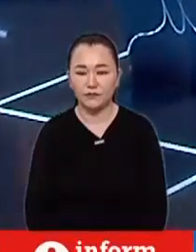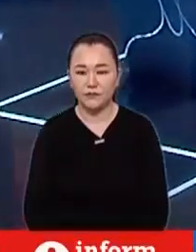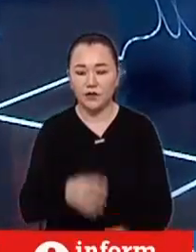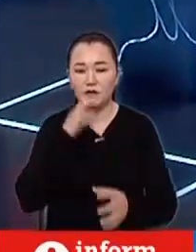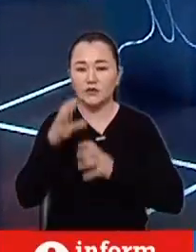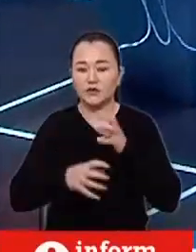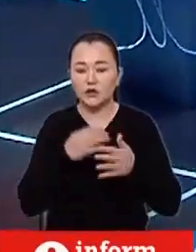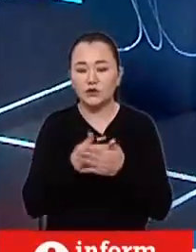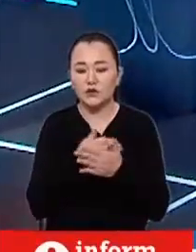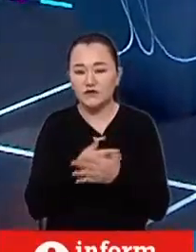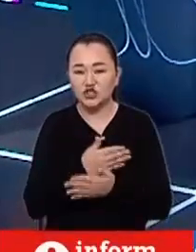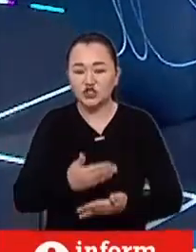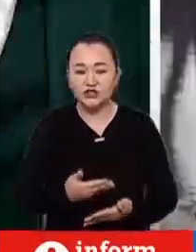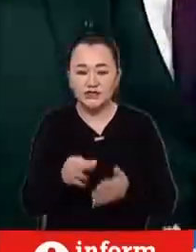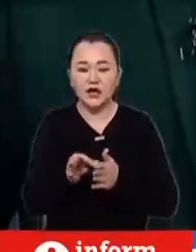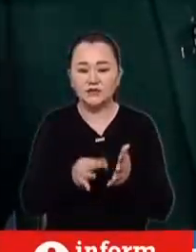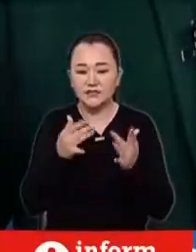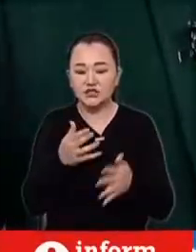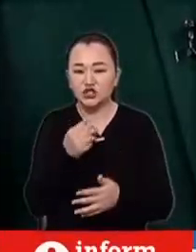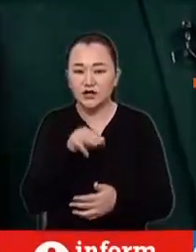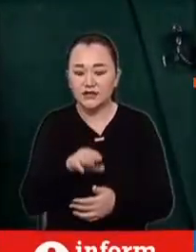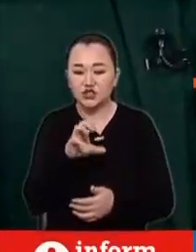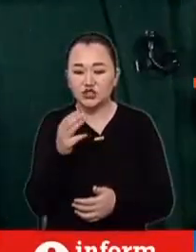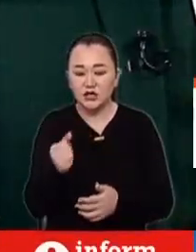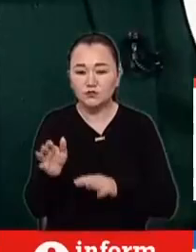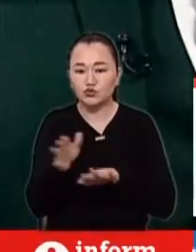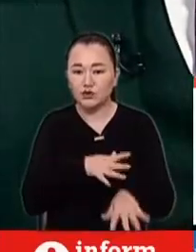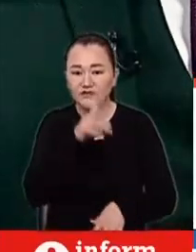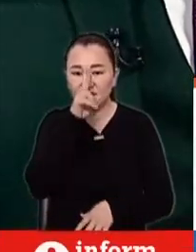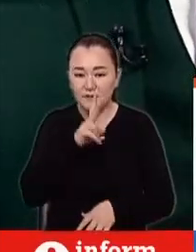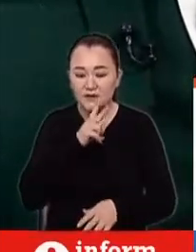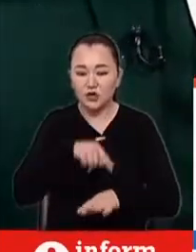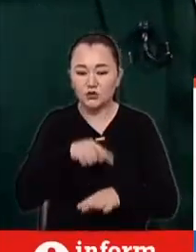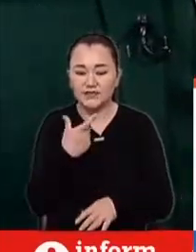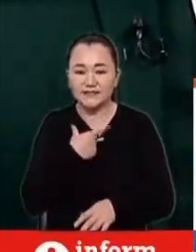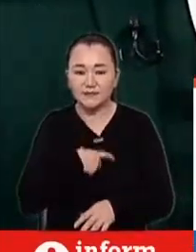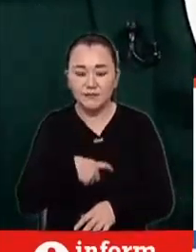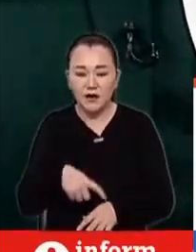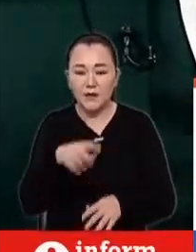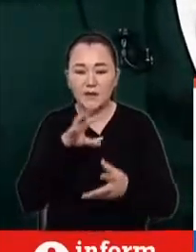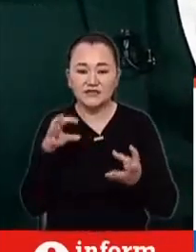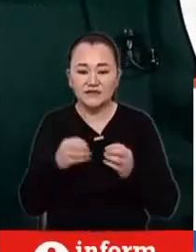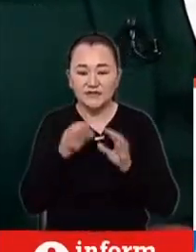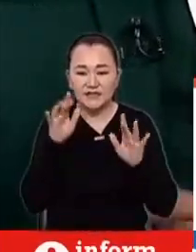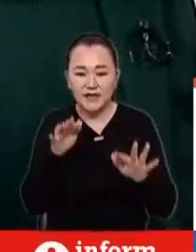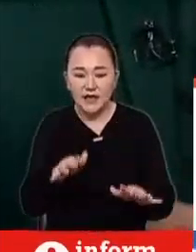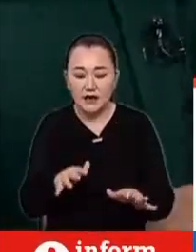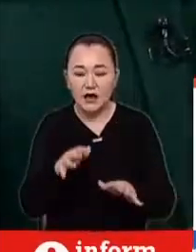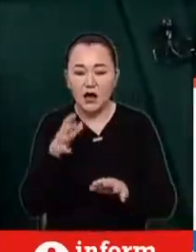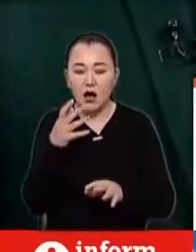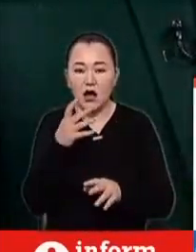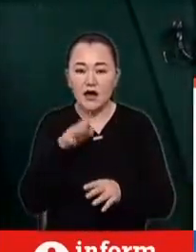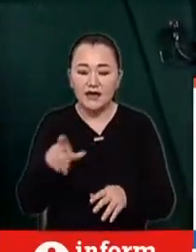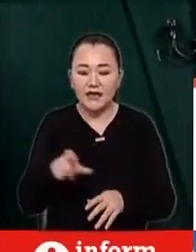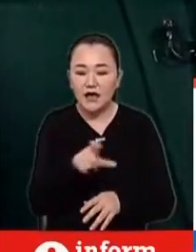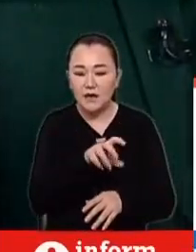К международным новостям жители сразу нескольких штатов США спустя 2 месяца ощутили на себе последствия снегопадов. Река